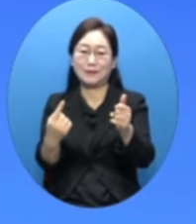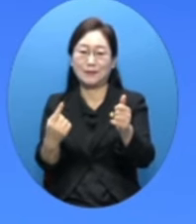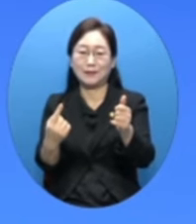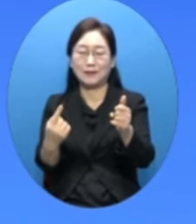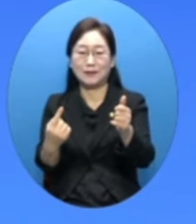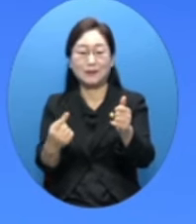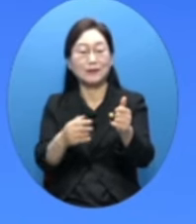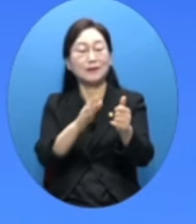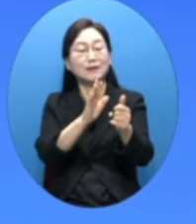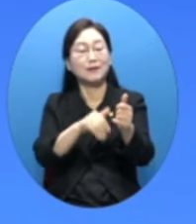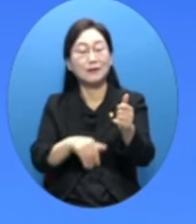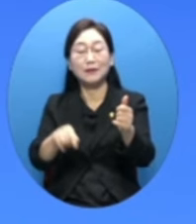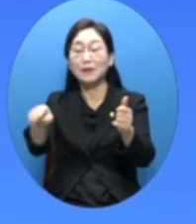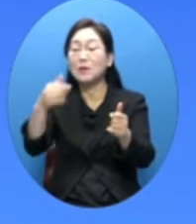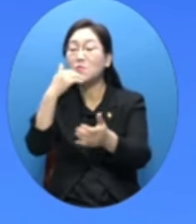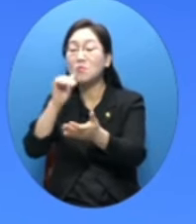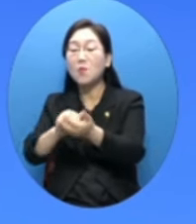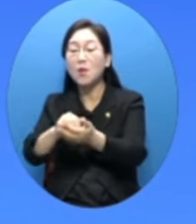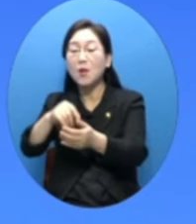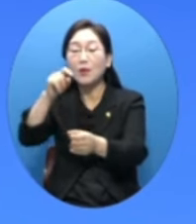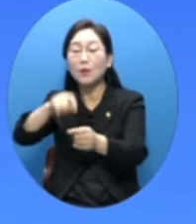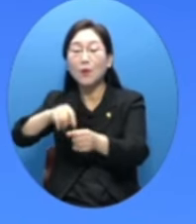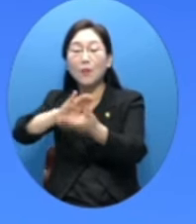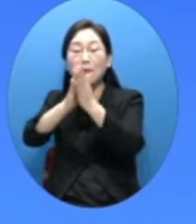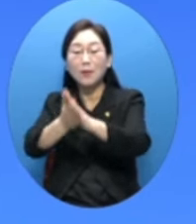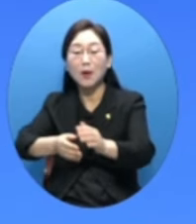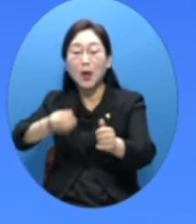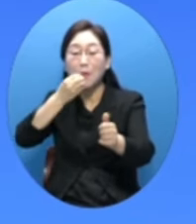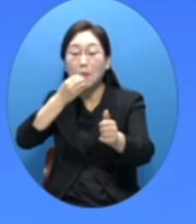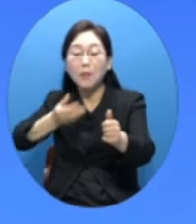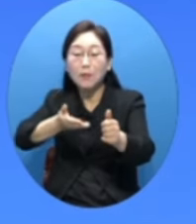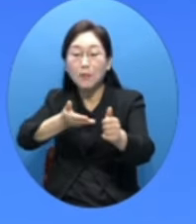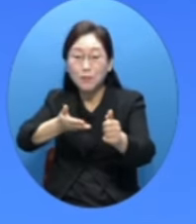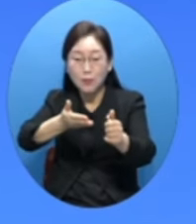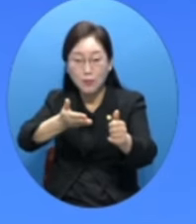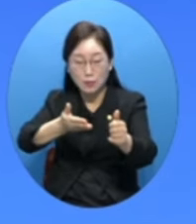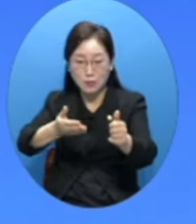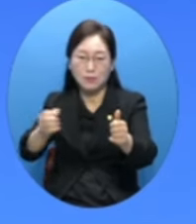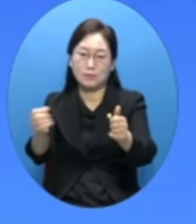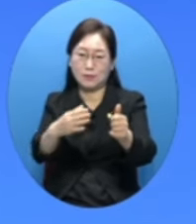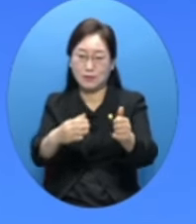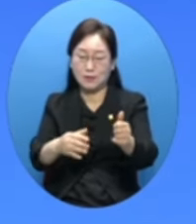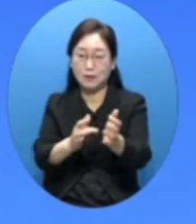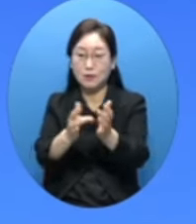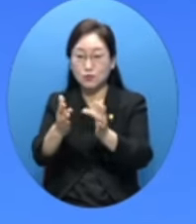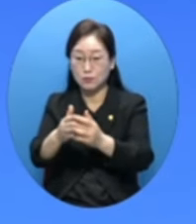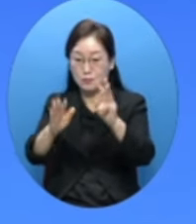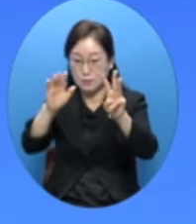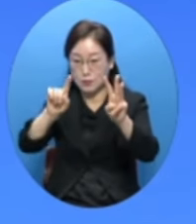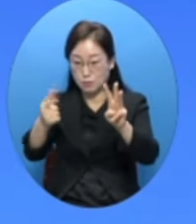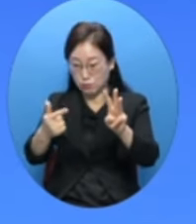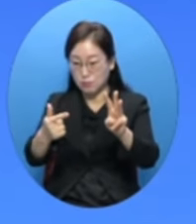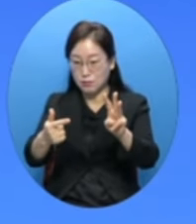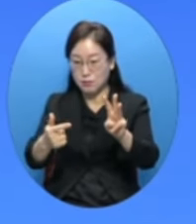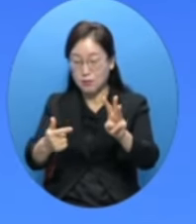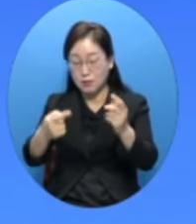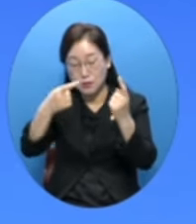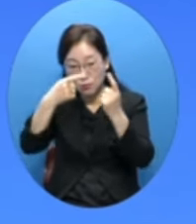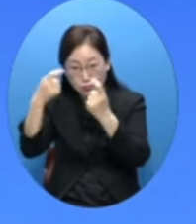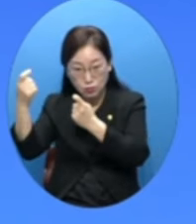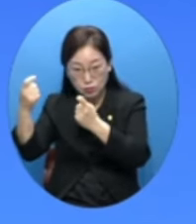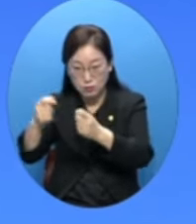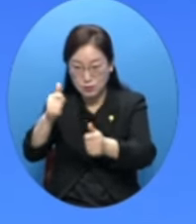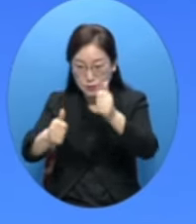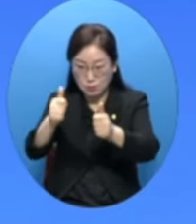돌을 떡으로 만들어 먹으라고 유혹을 합니다. 예수님이 세 차례 이 유혹을,